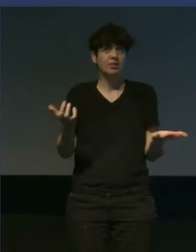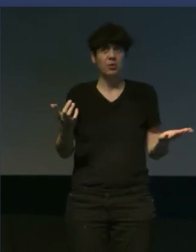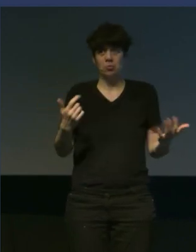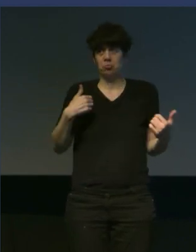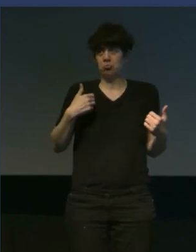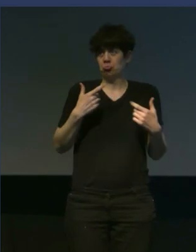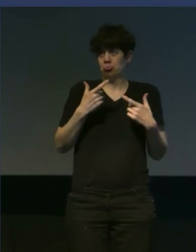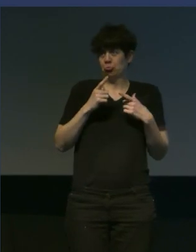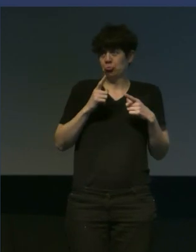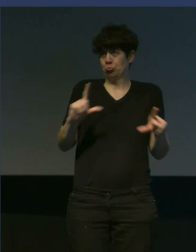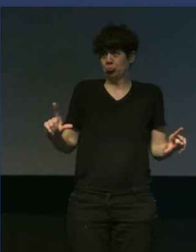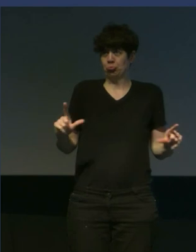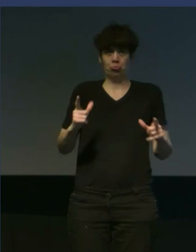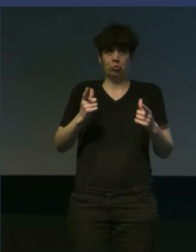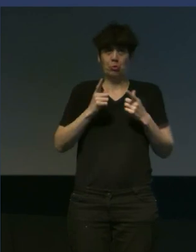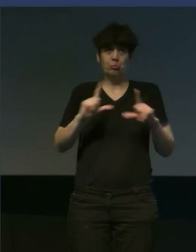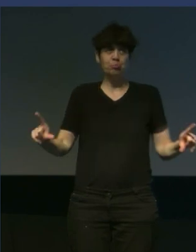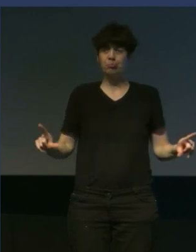Je vous remercie.